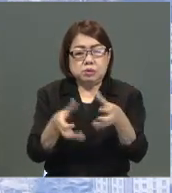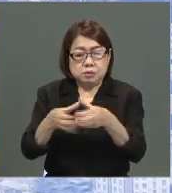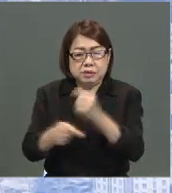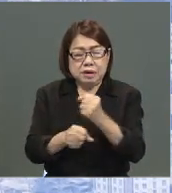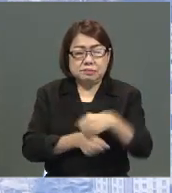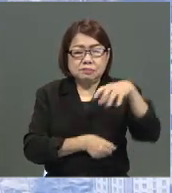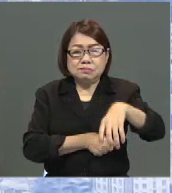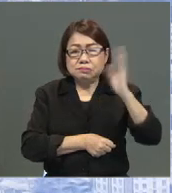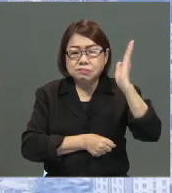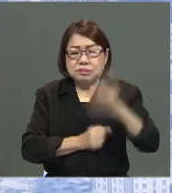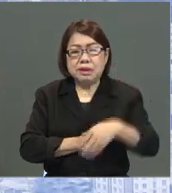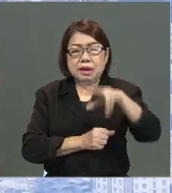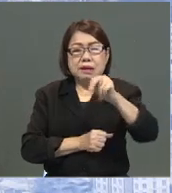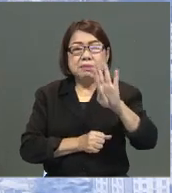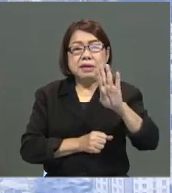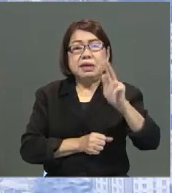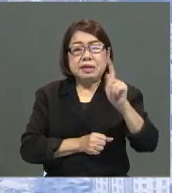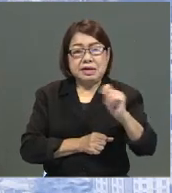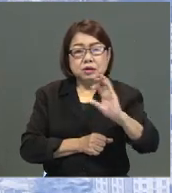ทางด้านเรื่องของการถ่ายทอดสดนะครับทั้งกรมประชาสัมพันธ์ทั้งNBT